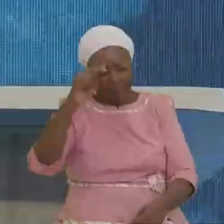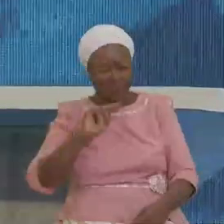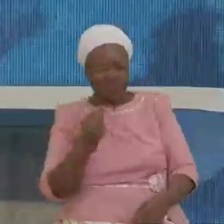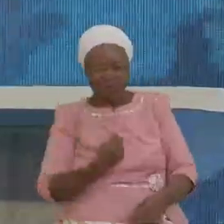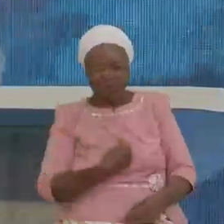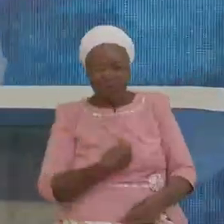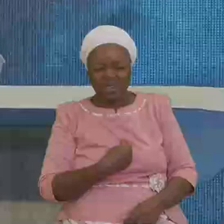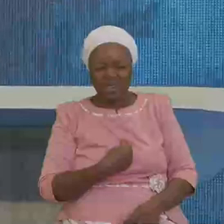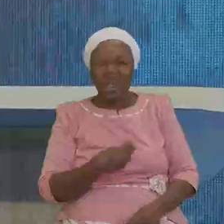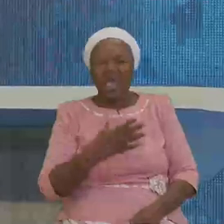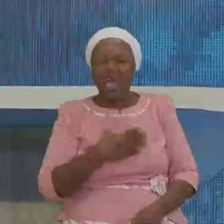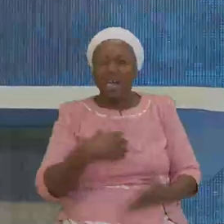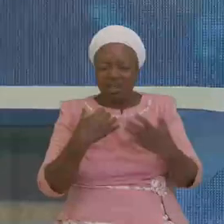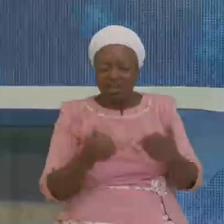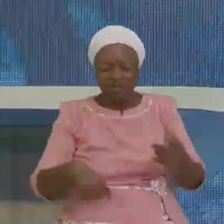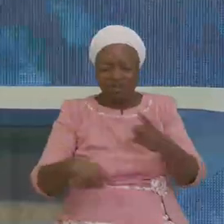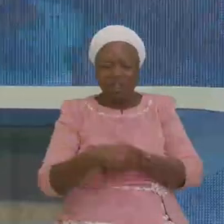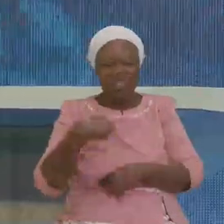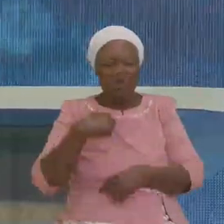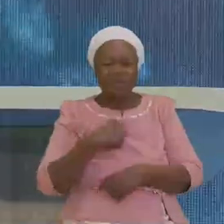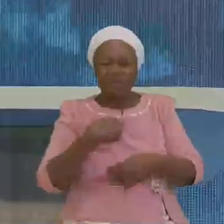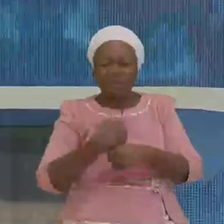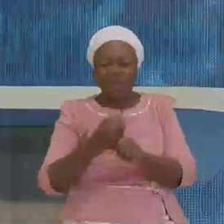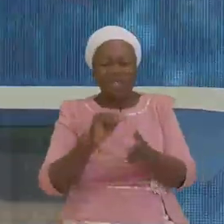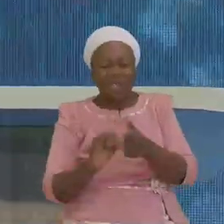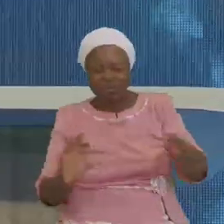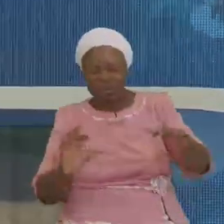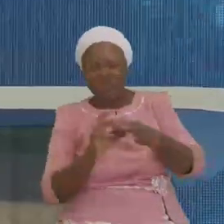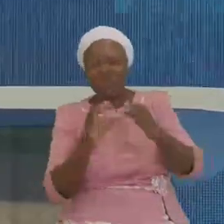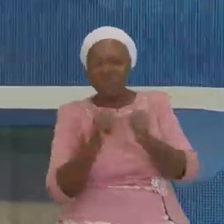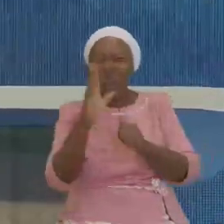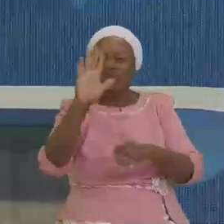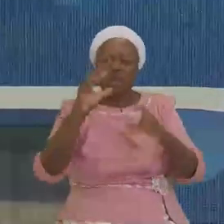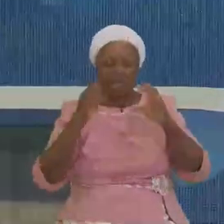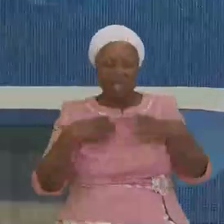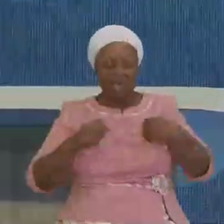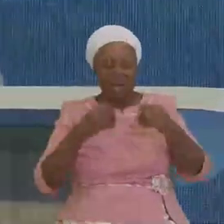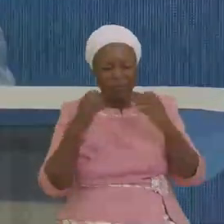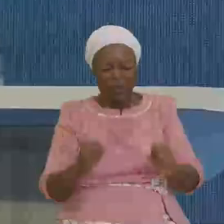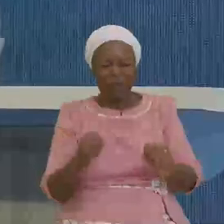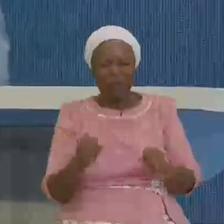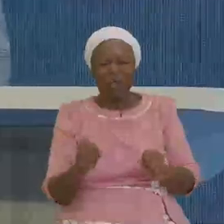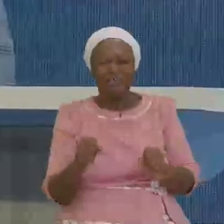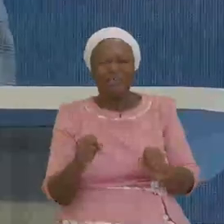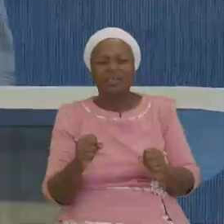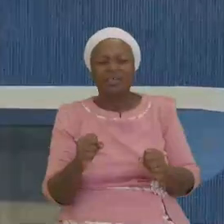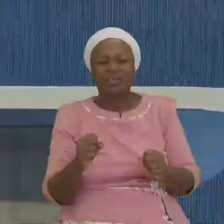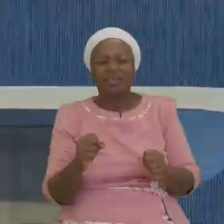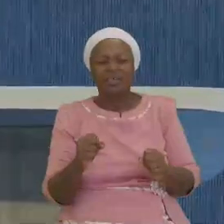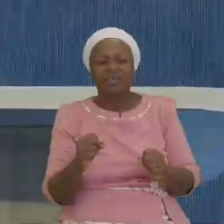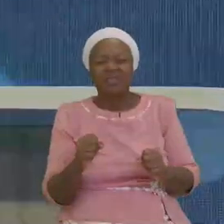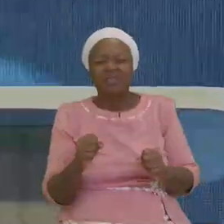guérison depuis fort longtemps pour nous. Aujourd'hui, nous nous connectons à